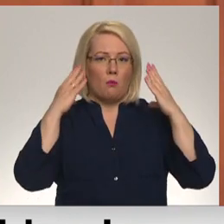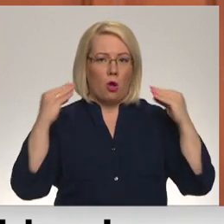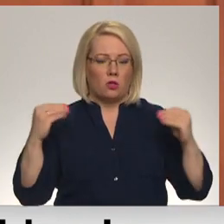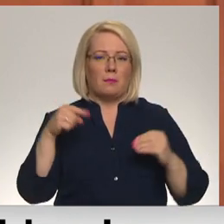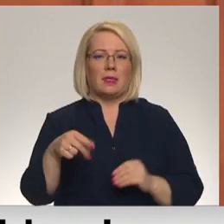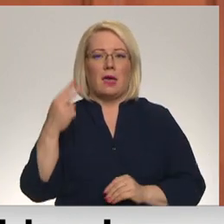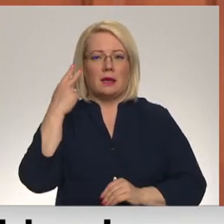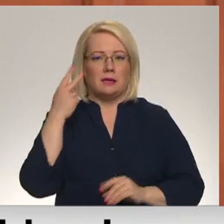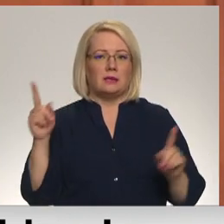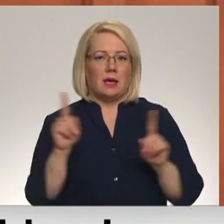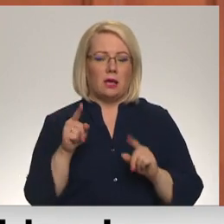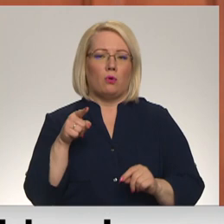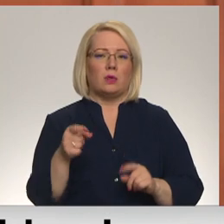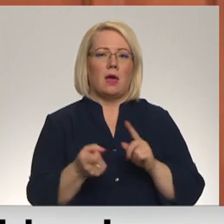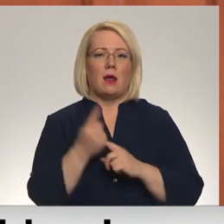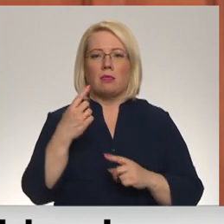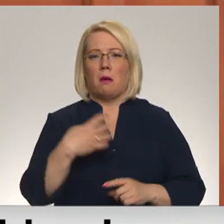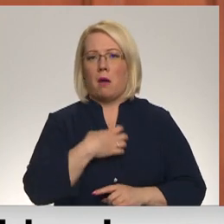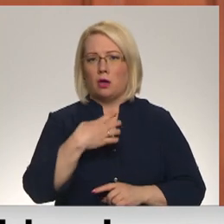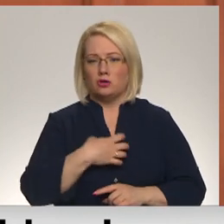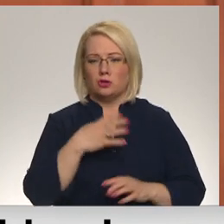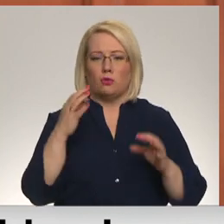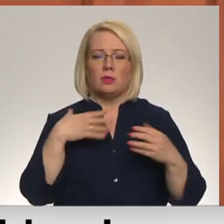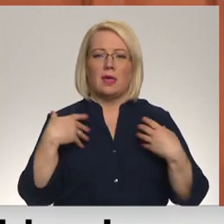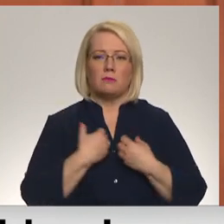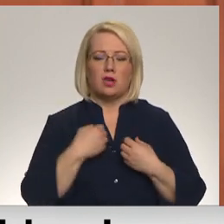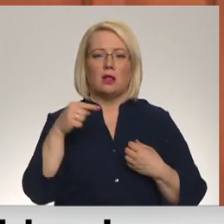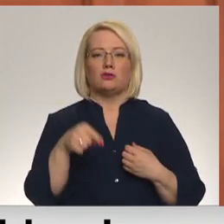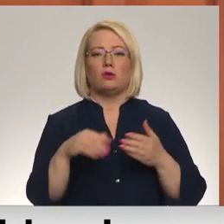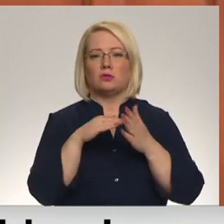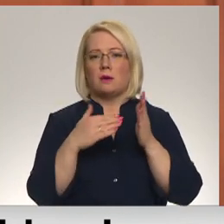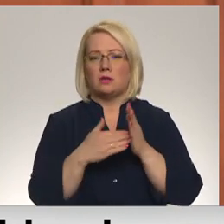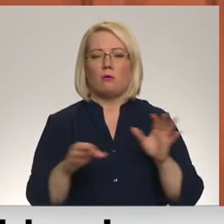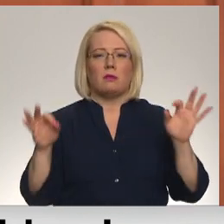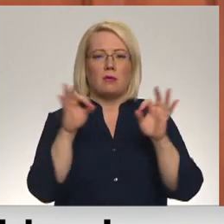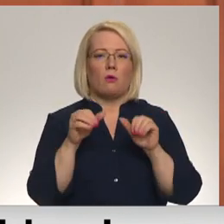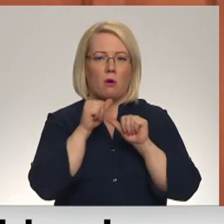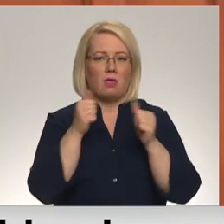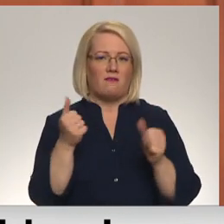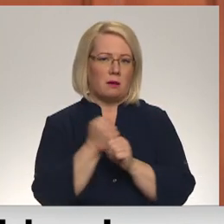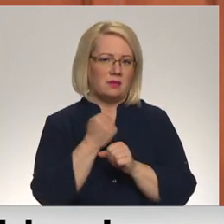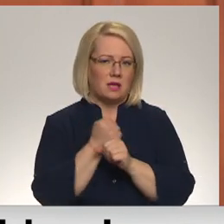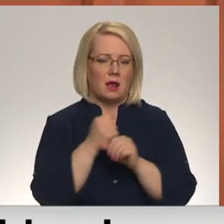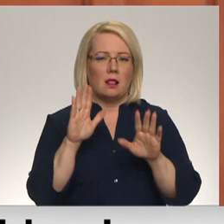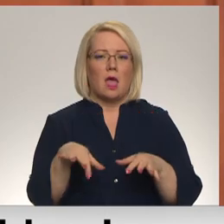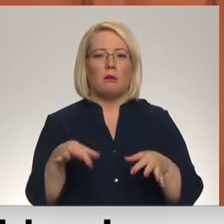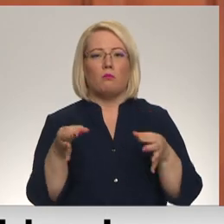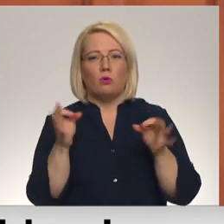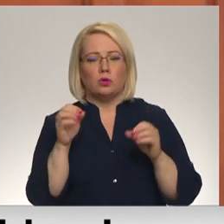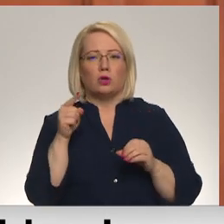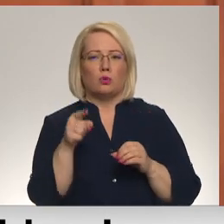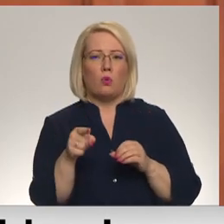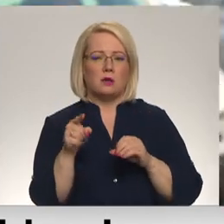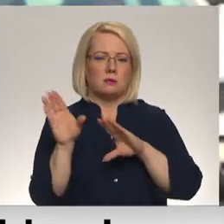šie riski ir, un tie mums rada bažas, un diemžēl šajos apstākļos mēs neko daudz nevaram izdarīt. Lai būtiski tos